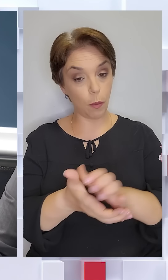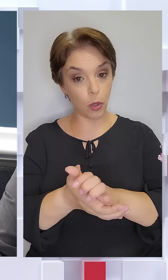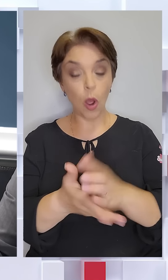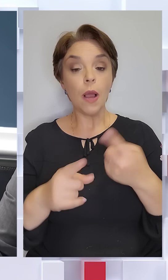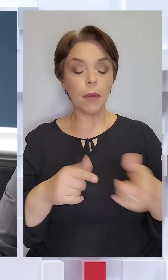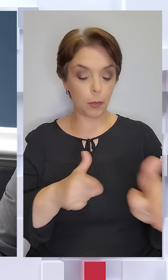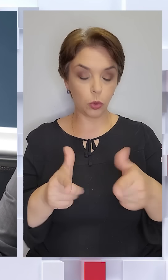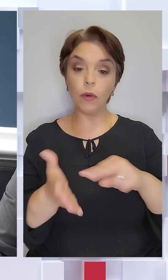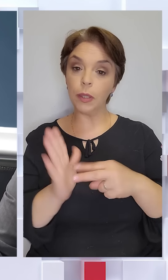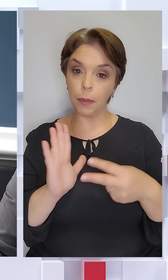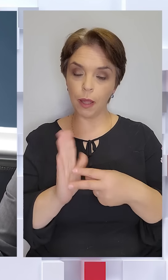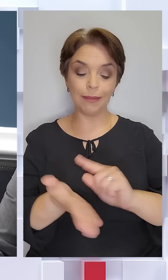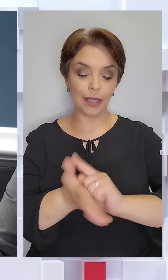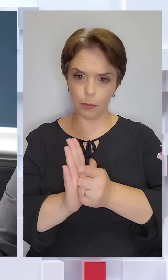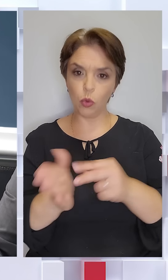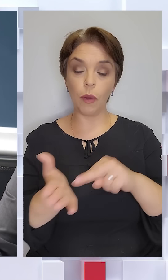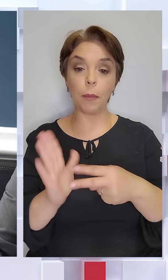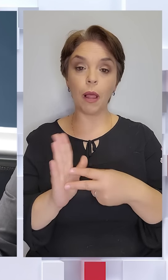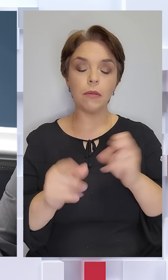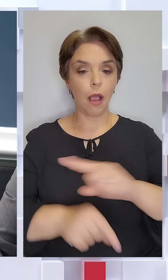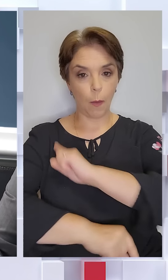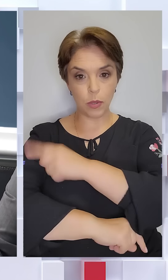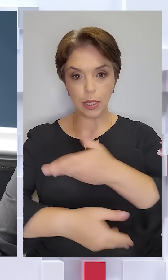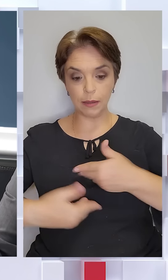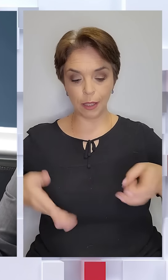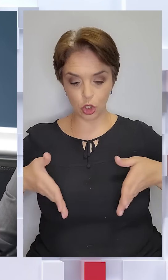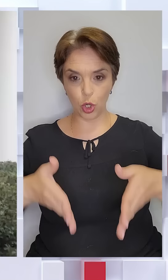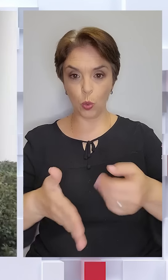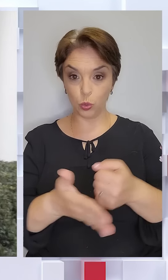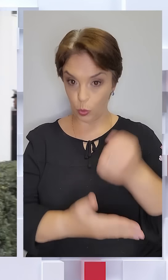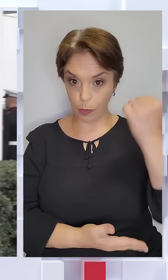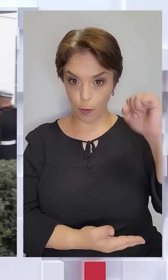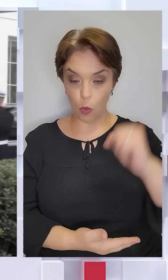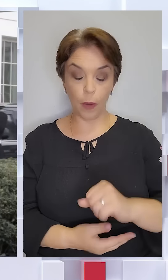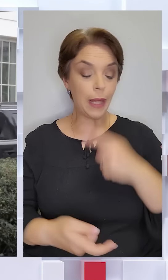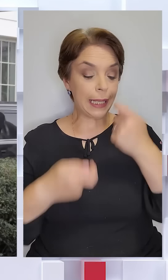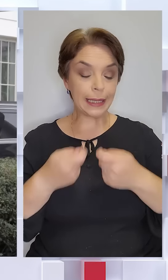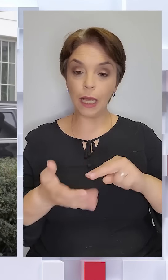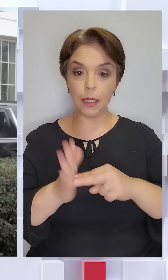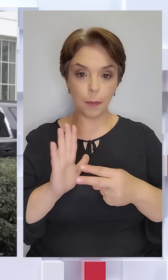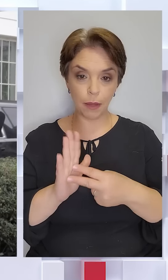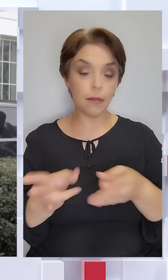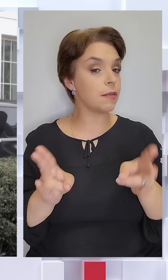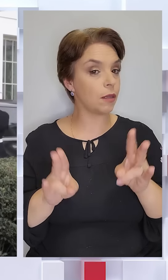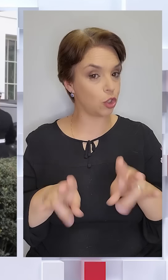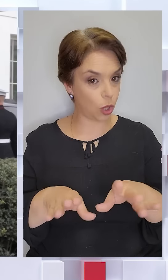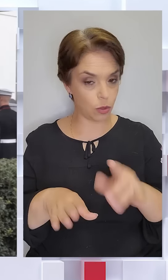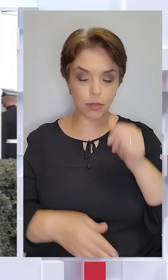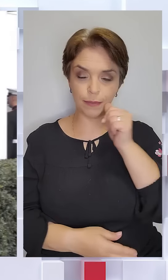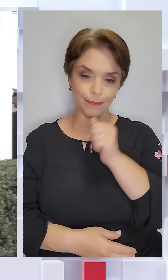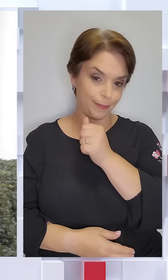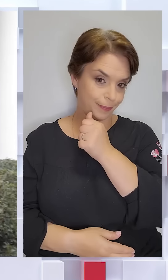І ми підготували план, терміновий план, як посилити нас на шляху до перемоги. Деталі плану залишаються